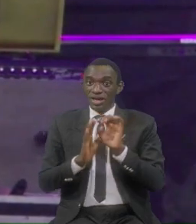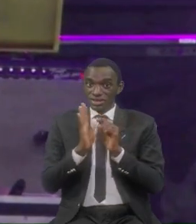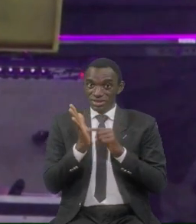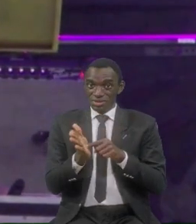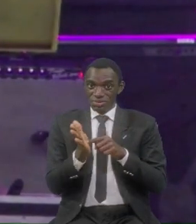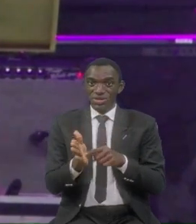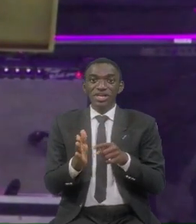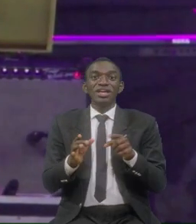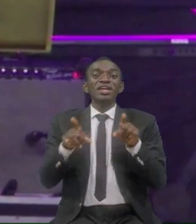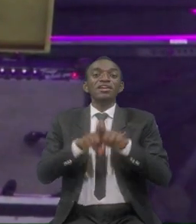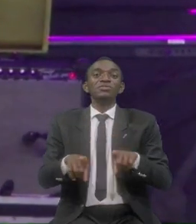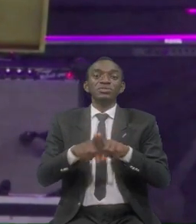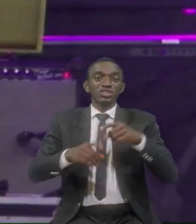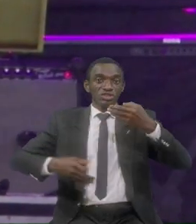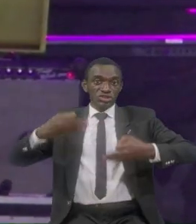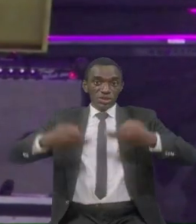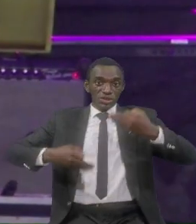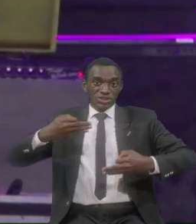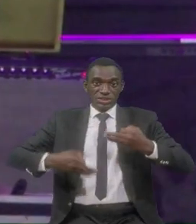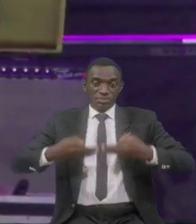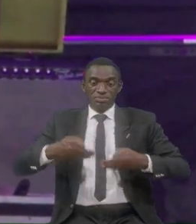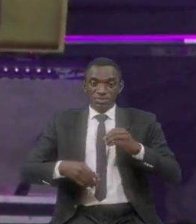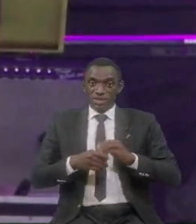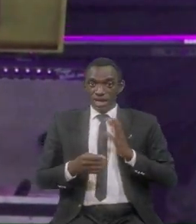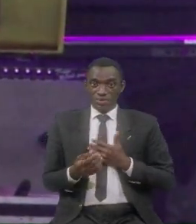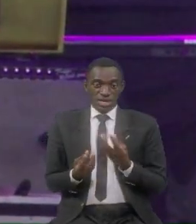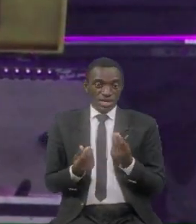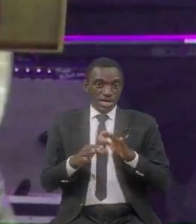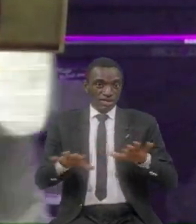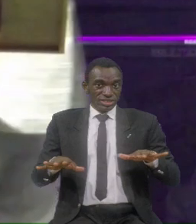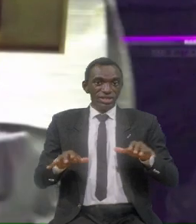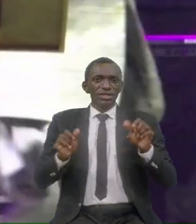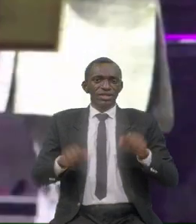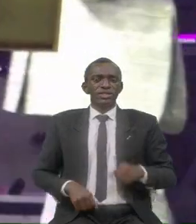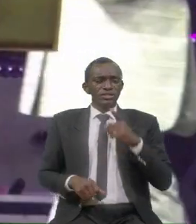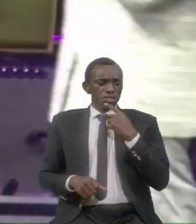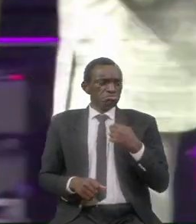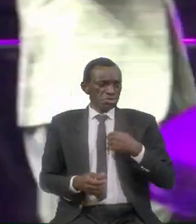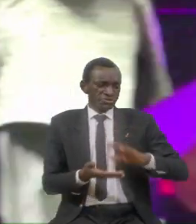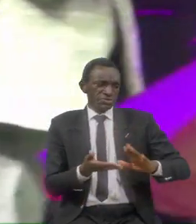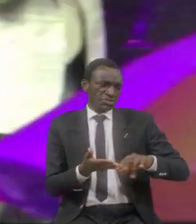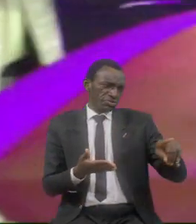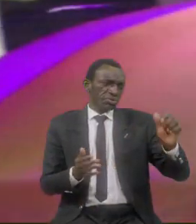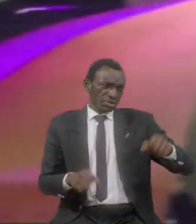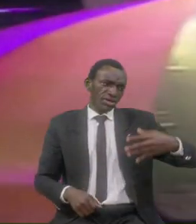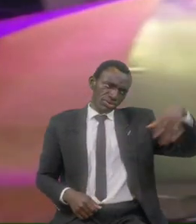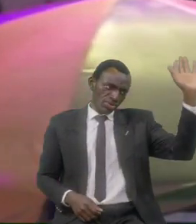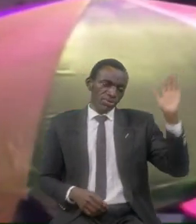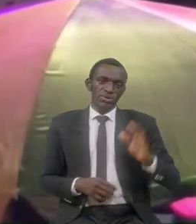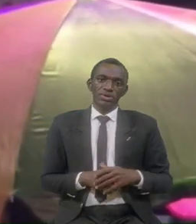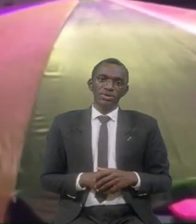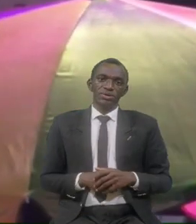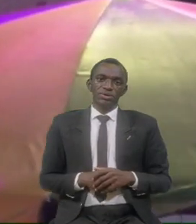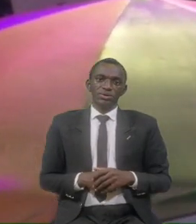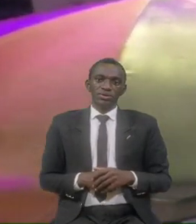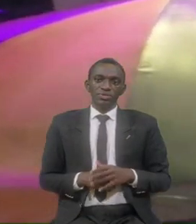we forgive you. Maski lang mahukom sa mahukmanan ingon nga pasayloon ta ka. You can go. Pwede na kamula ka. But the judge cannot